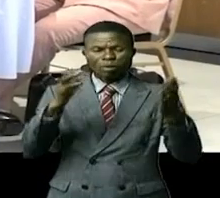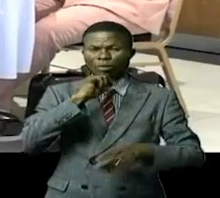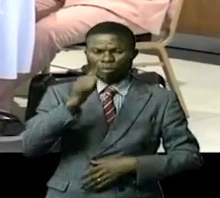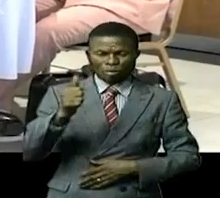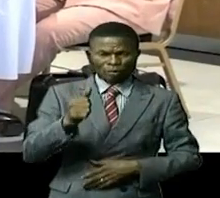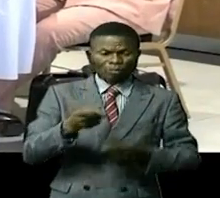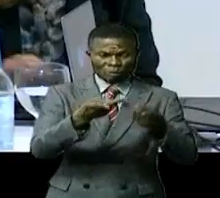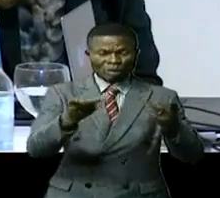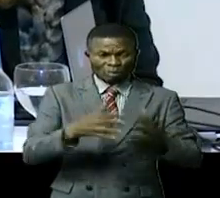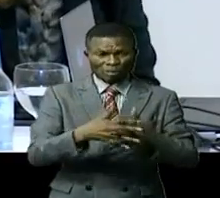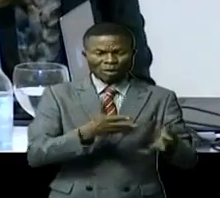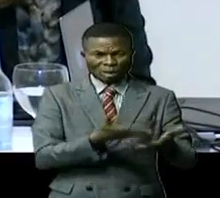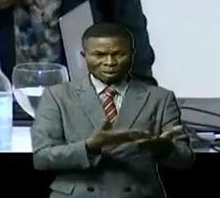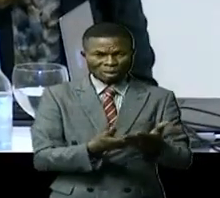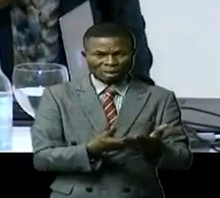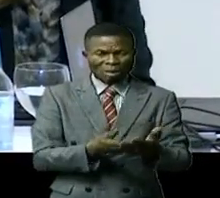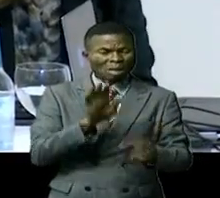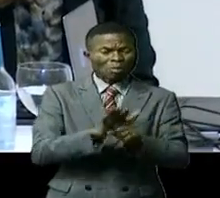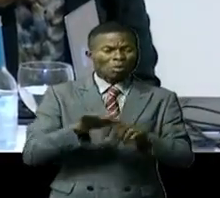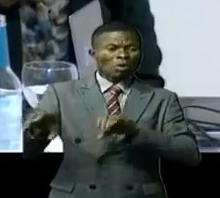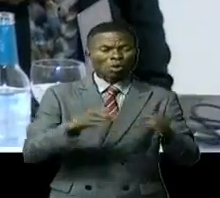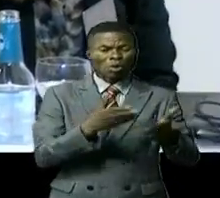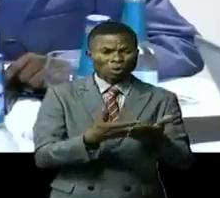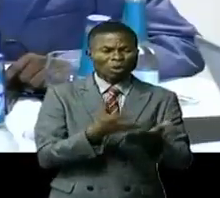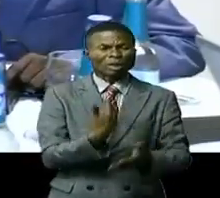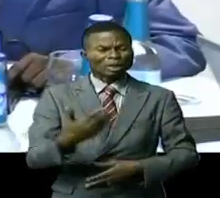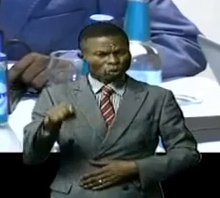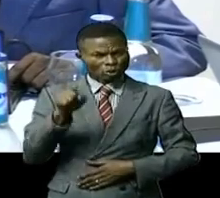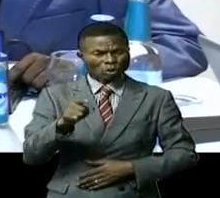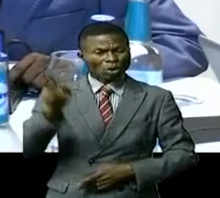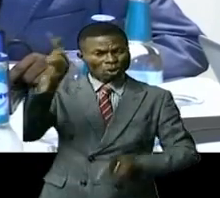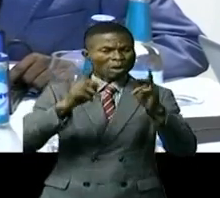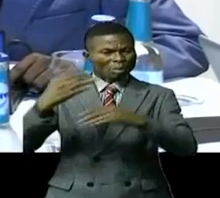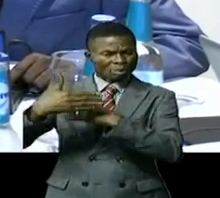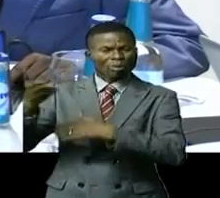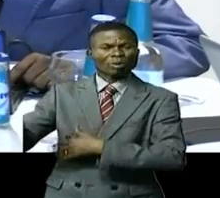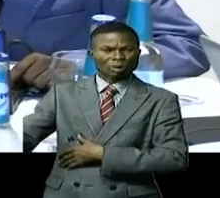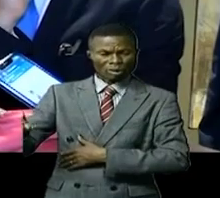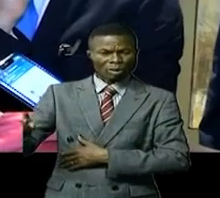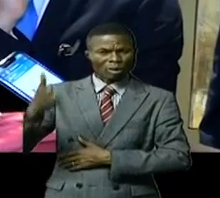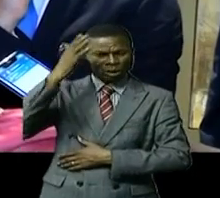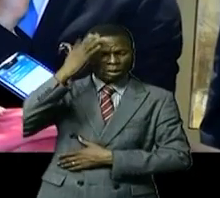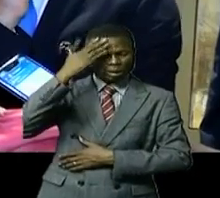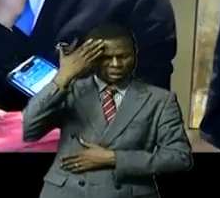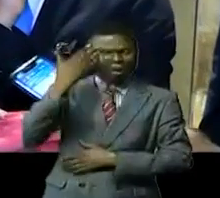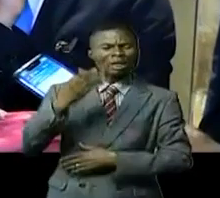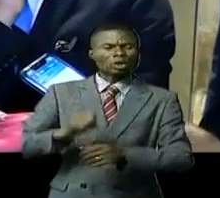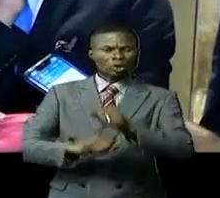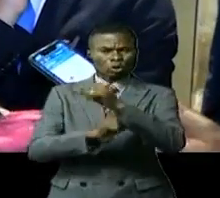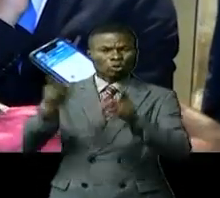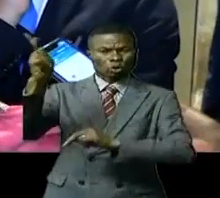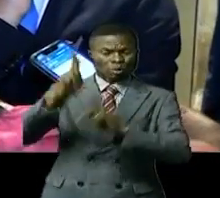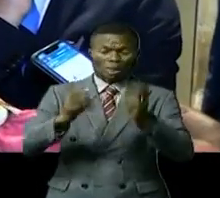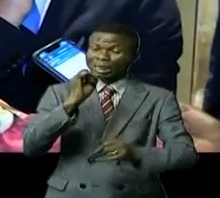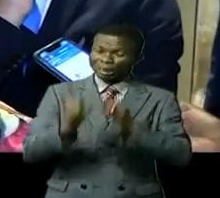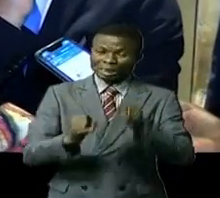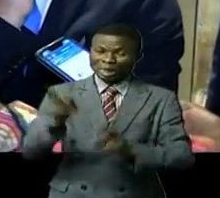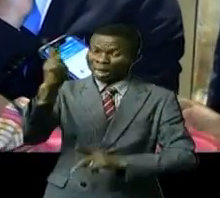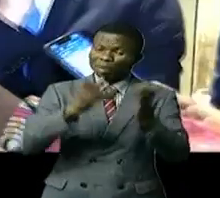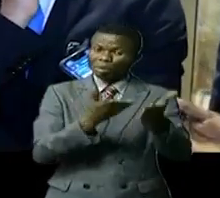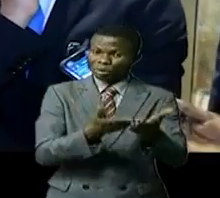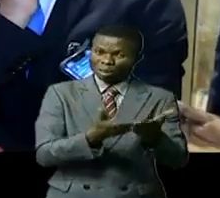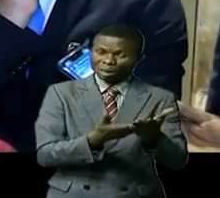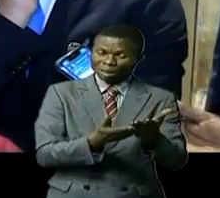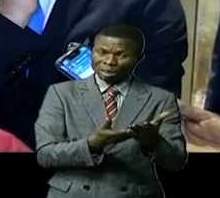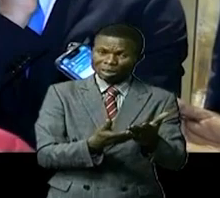des tourbières, il y a la biodiversité, mais il y a aussi la population. Donc, il faut prendre en compte ces populations. Sinon, cette population, plus